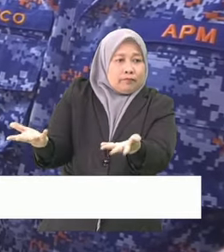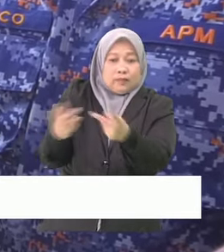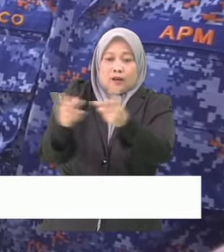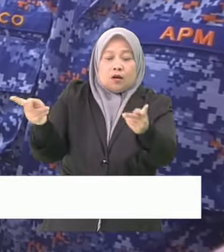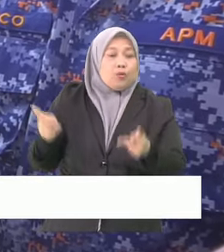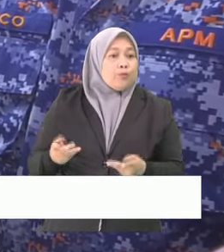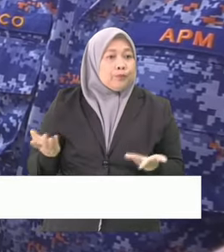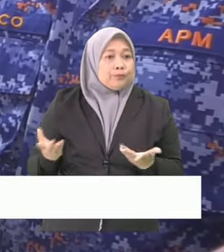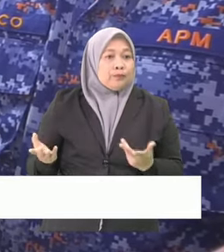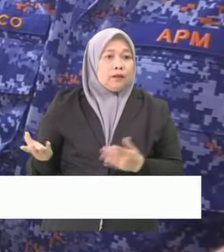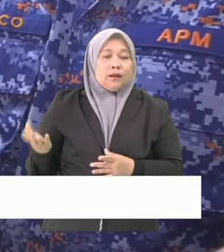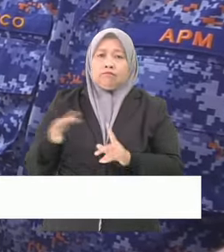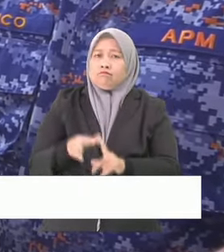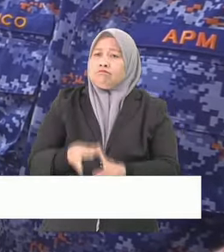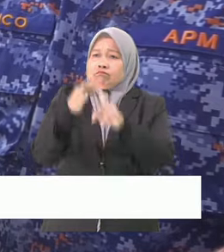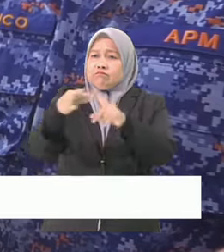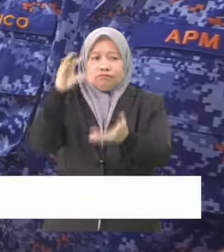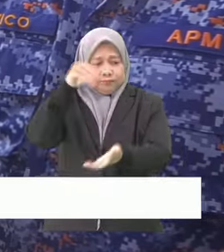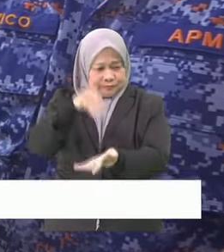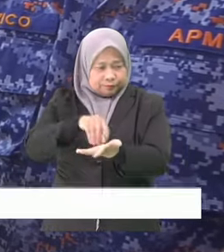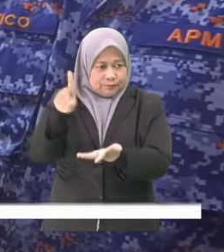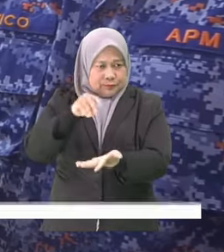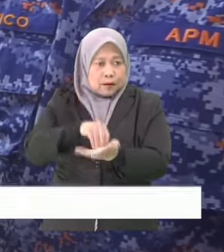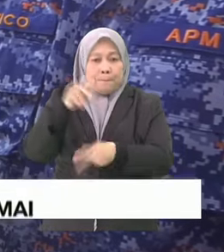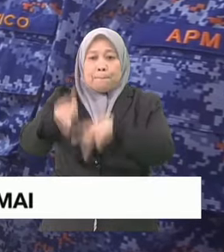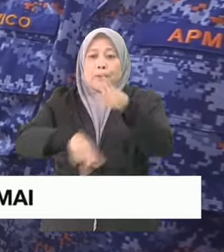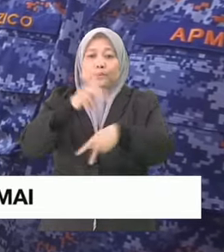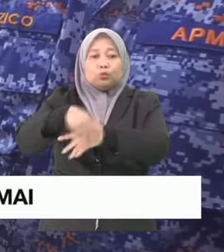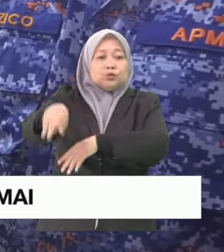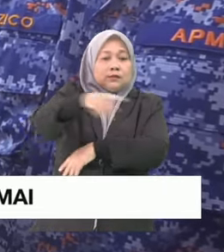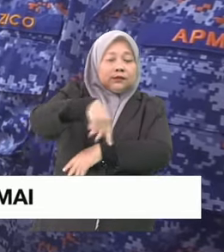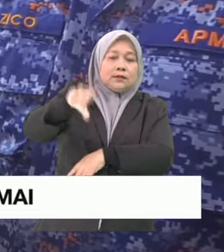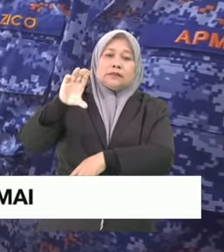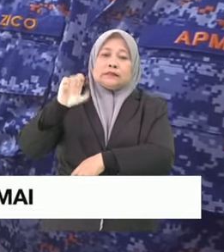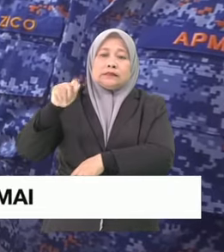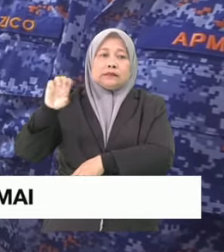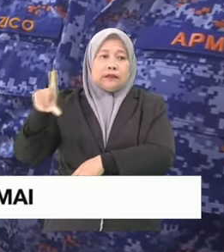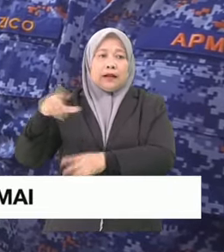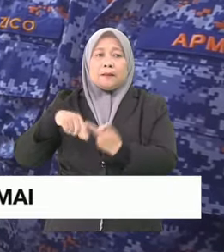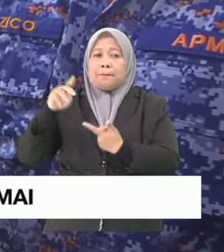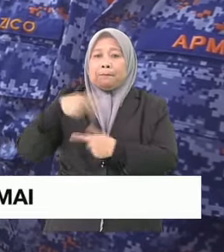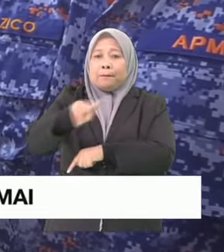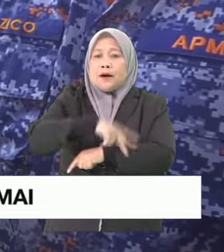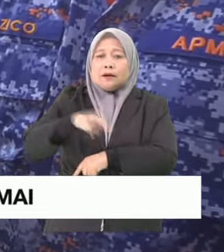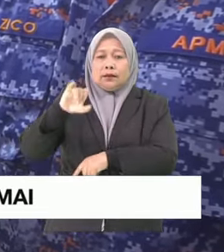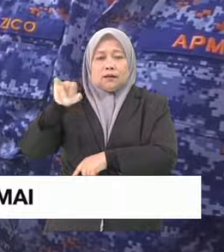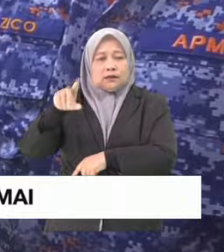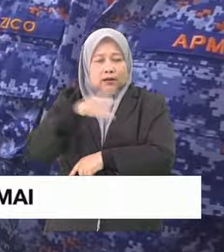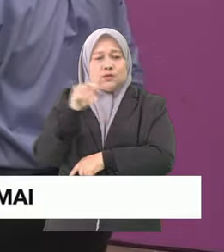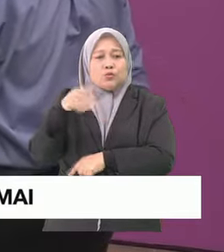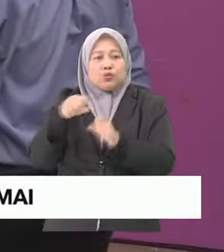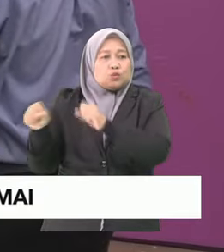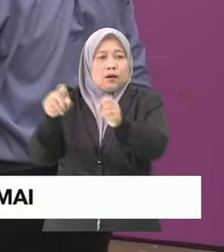Kawasan terutama sekali dalam penduduk di sekitar Kampung Cegak, Padang Menorah, Lahar Yoi dan Sungai Kerih